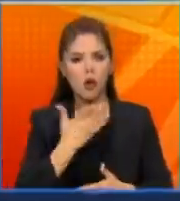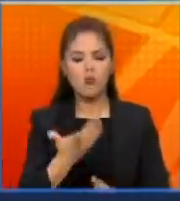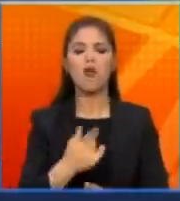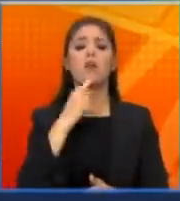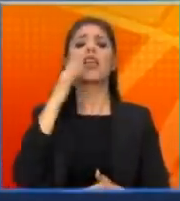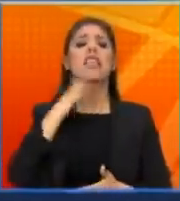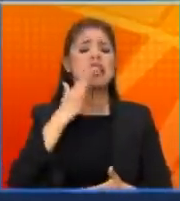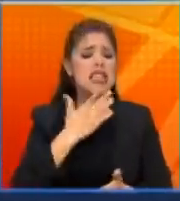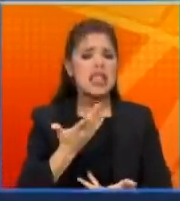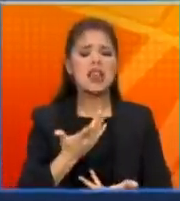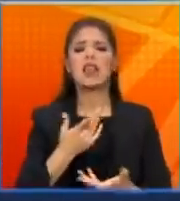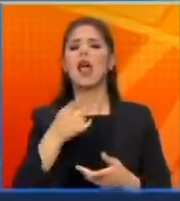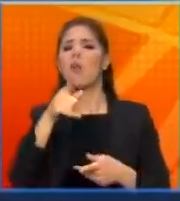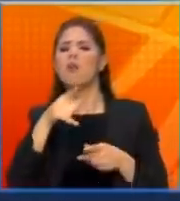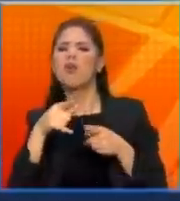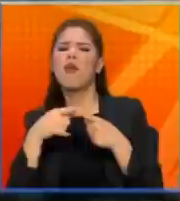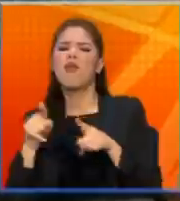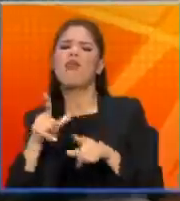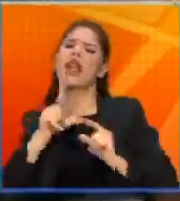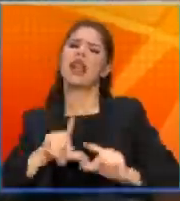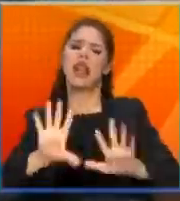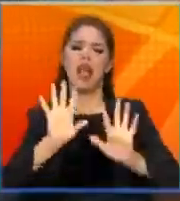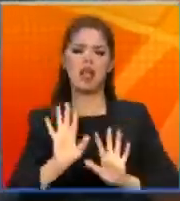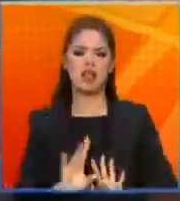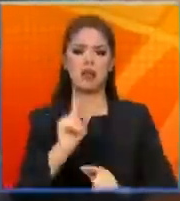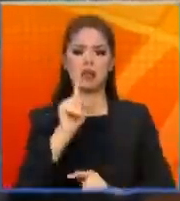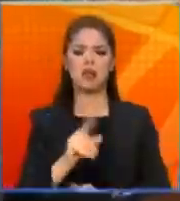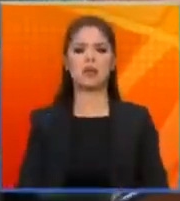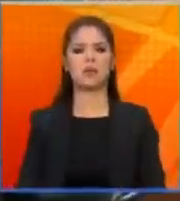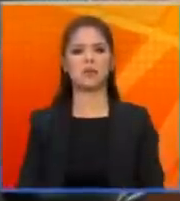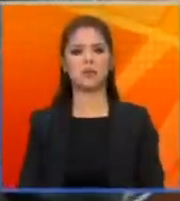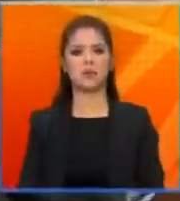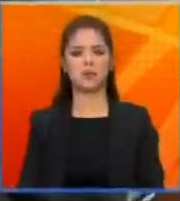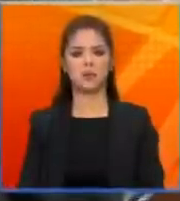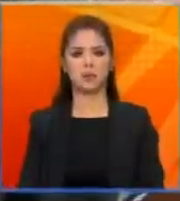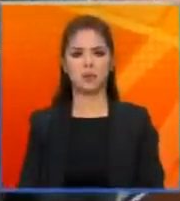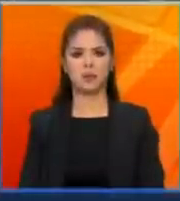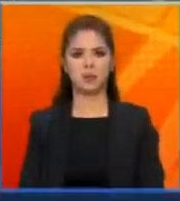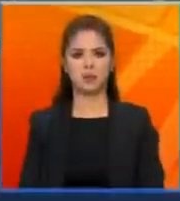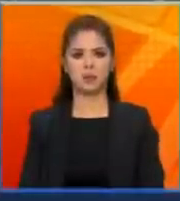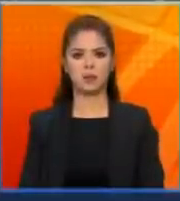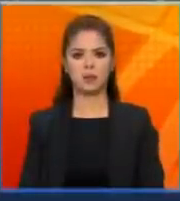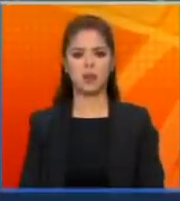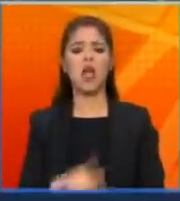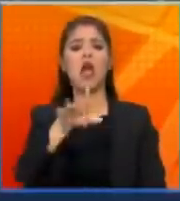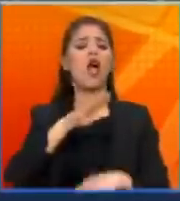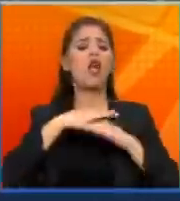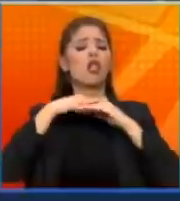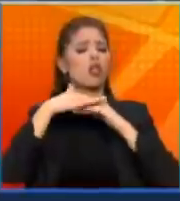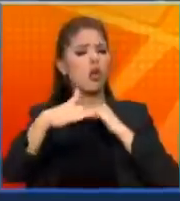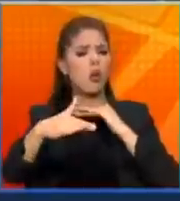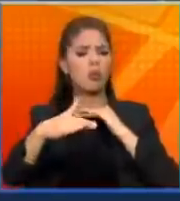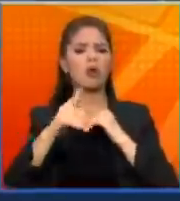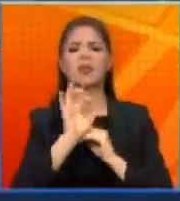sirke benzeri şeylerden kaçınmak lazım. Koronavirüsünde maske kullanımı önemli mi? Toplumda hiçbir